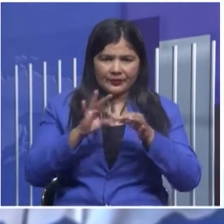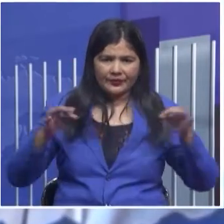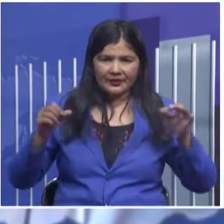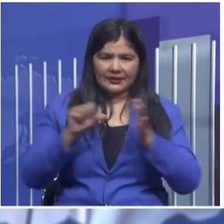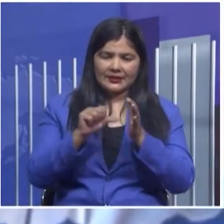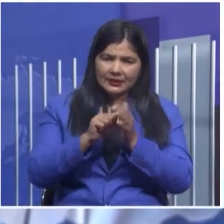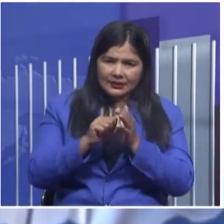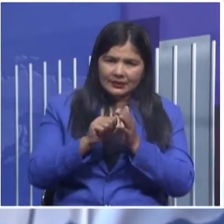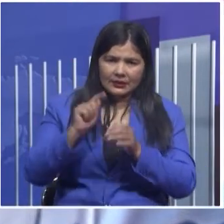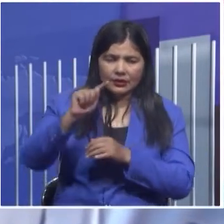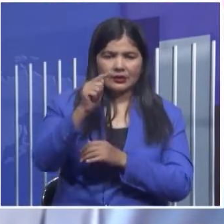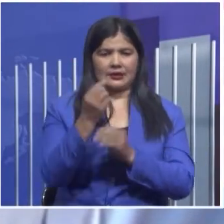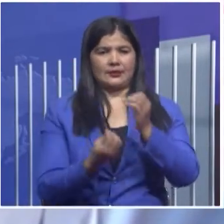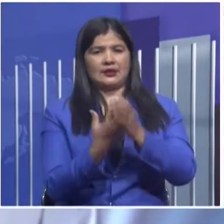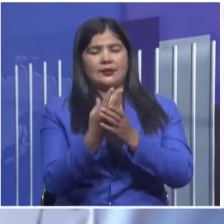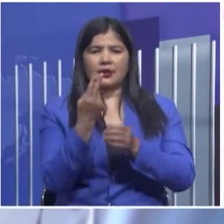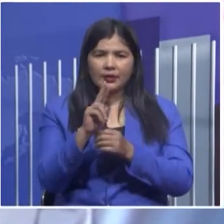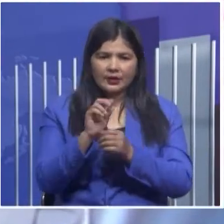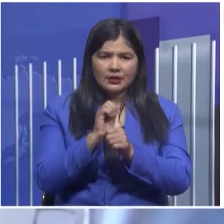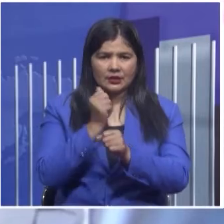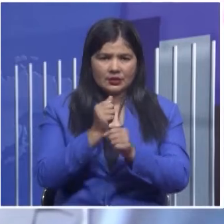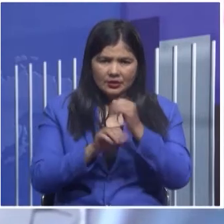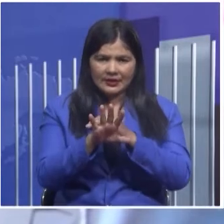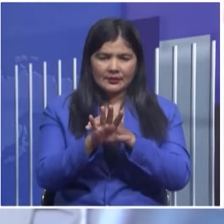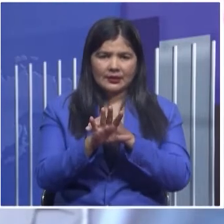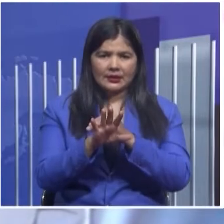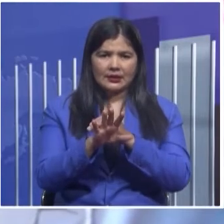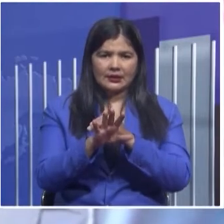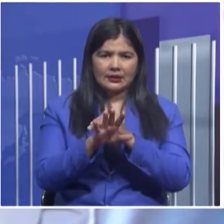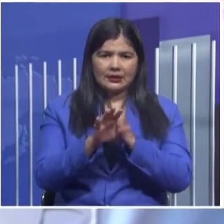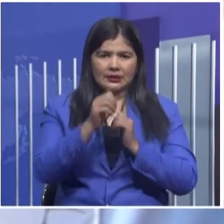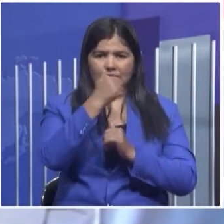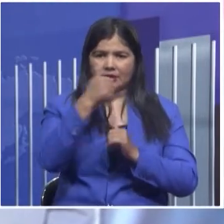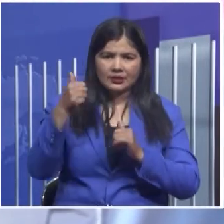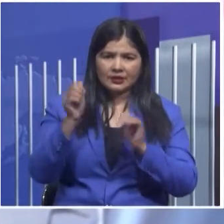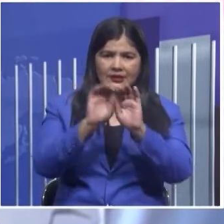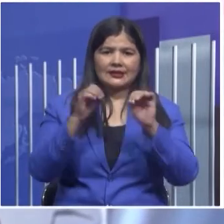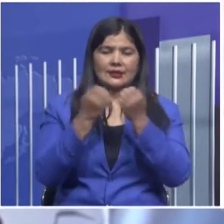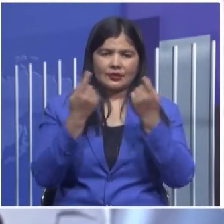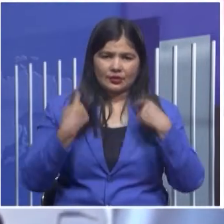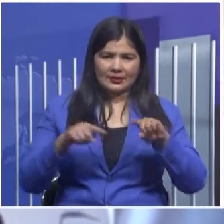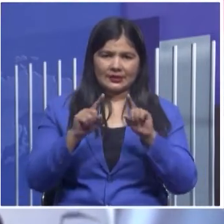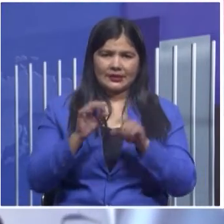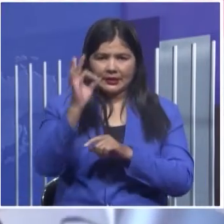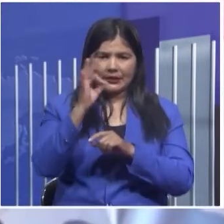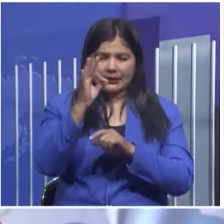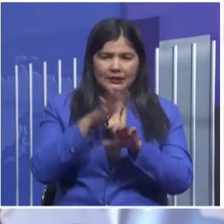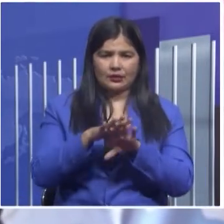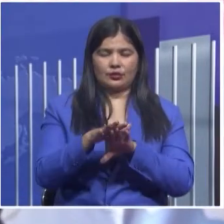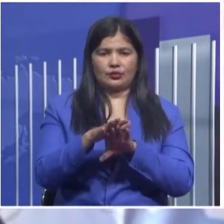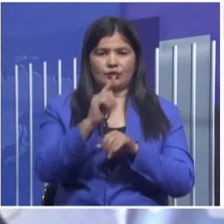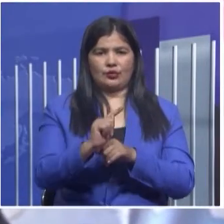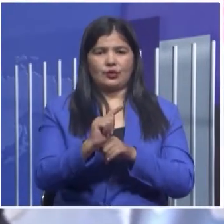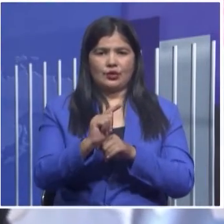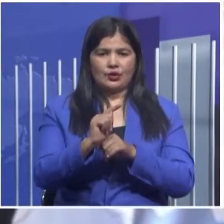कर्णाली प्रदेशबाट स्थापना भई सञ्चालनमा रहेका 66 सामुदायिक स्वास्थ्य इकाइहरूको लागि प्रति इकाइ